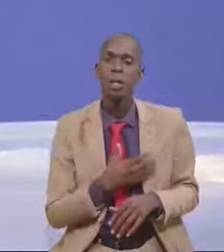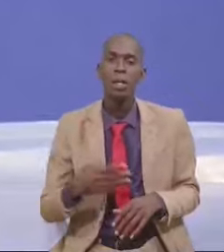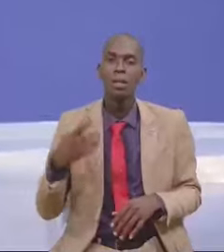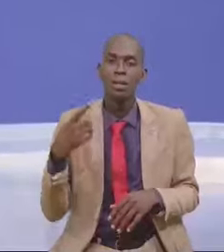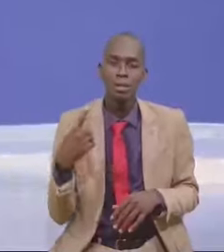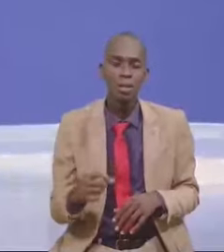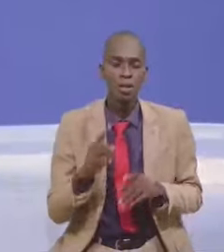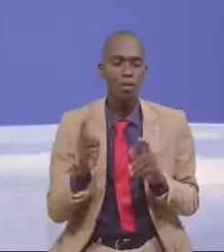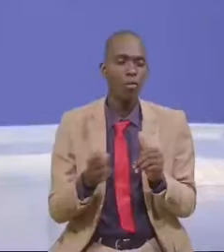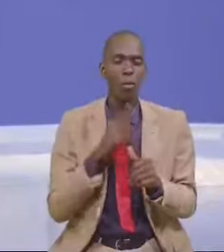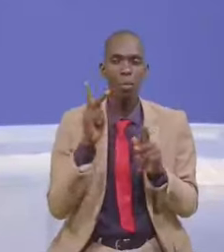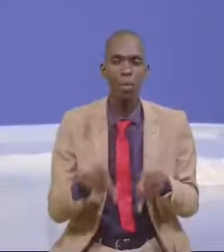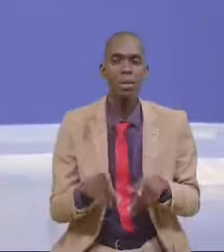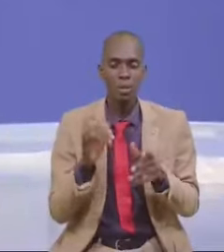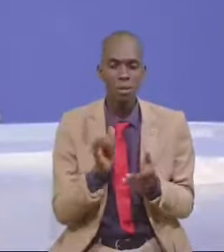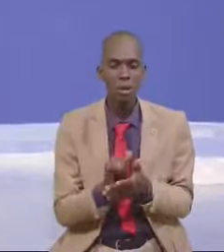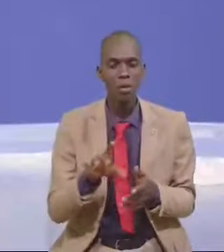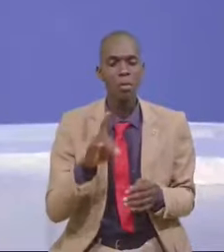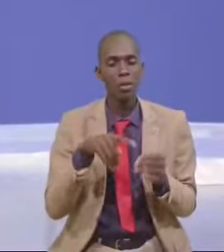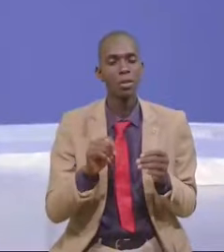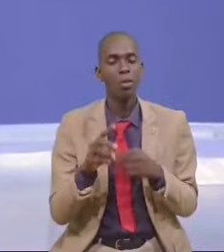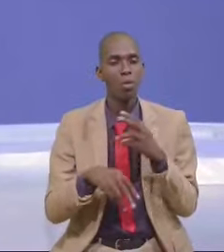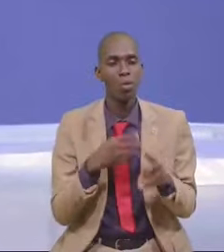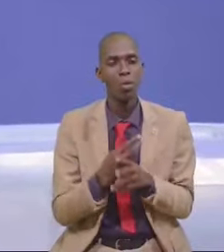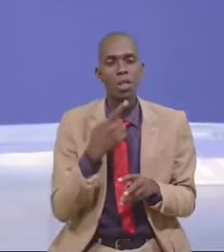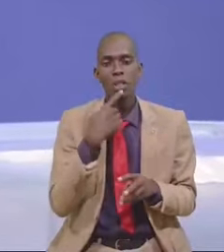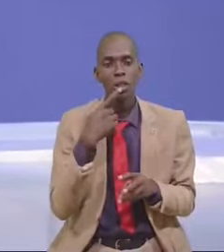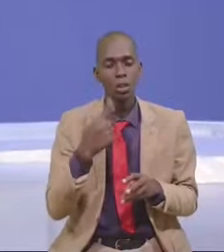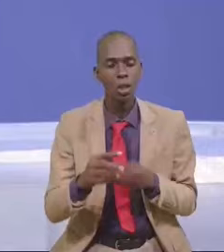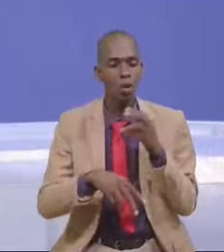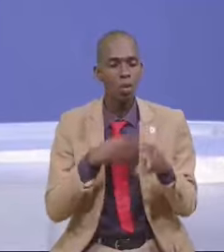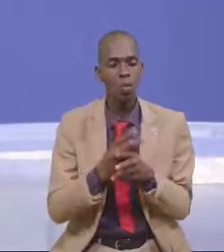Et la première personne a découvert que la terre est ronde.